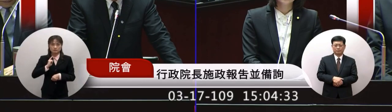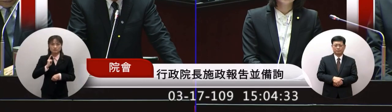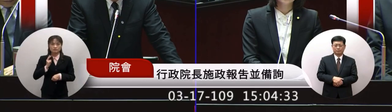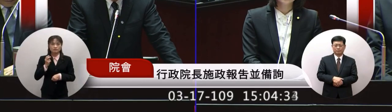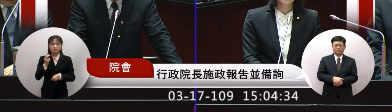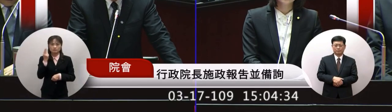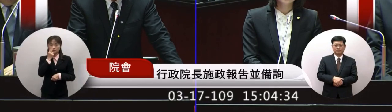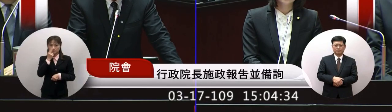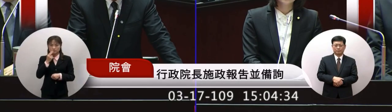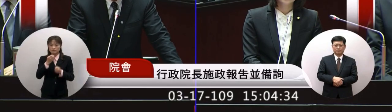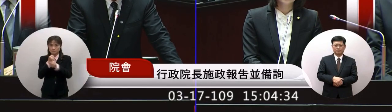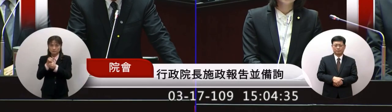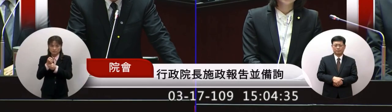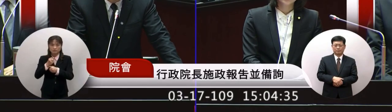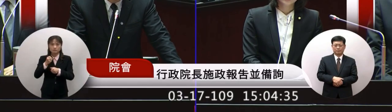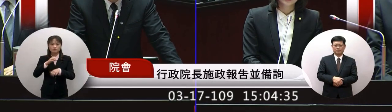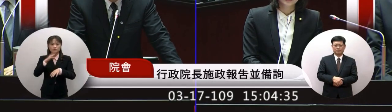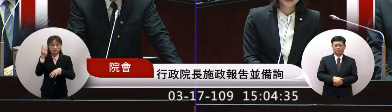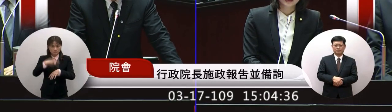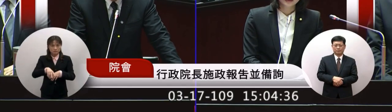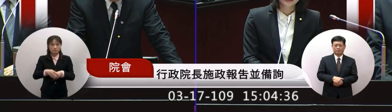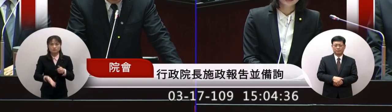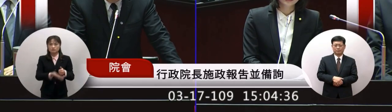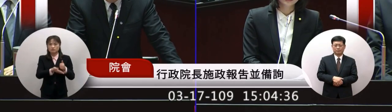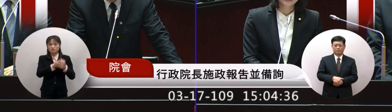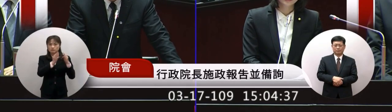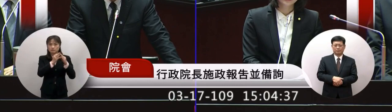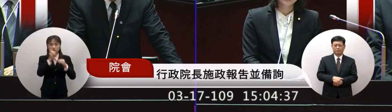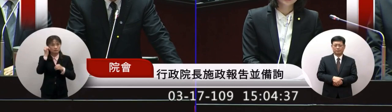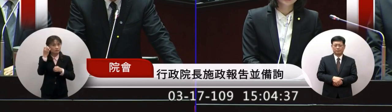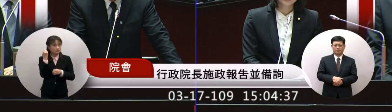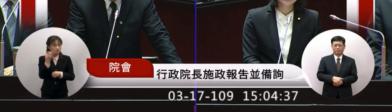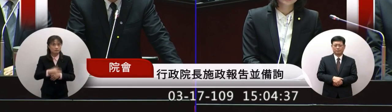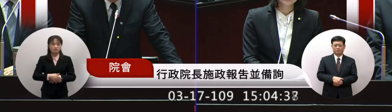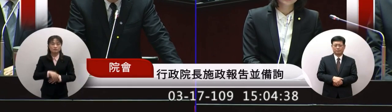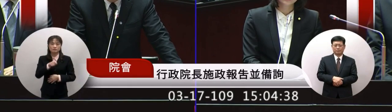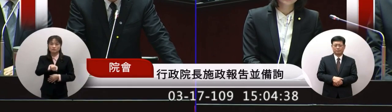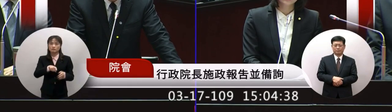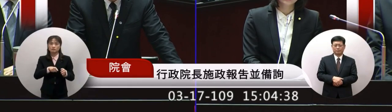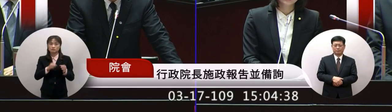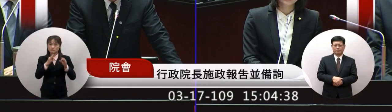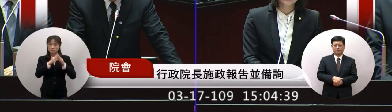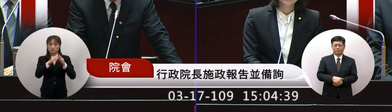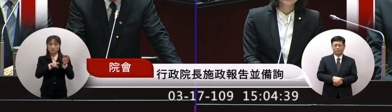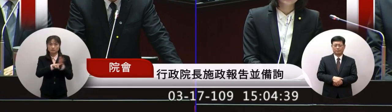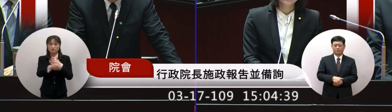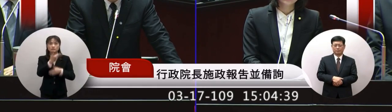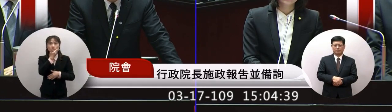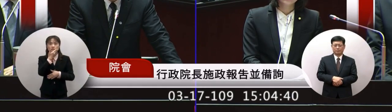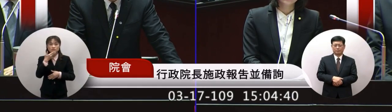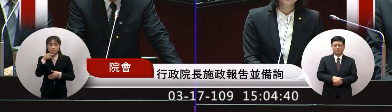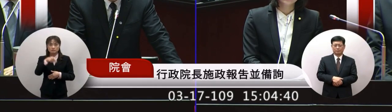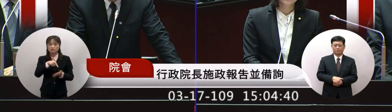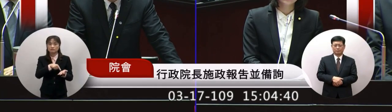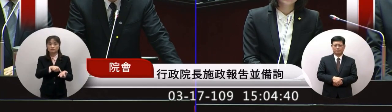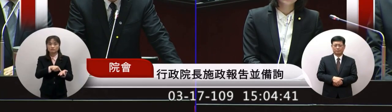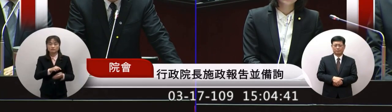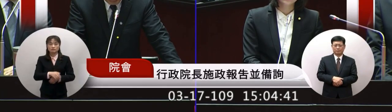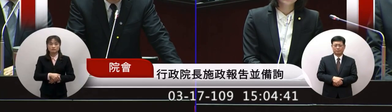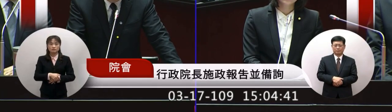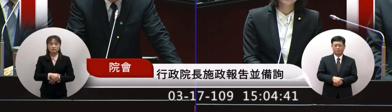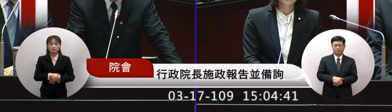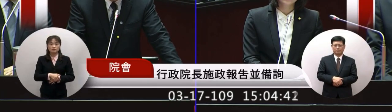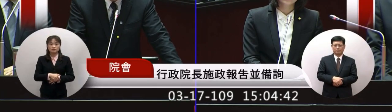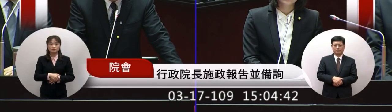之下，来鼓励金融业的创新。那金融业的专利啊，的金融专利，也是